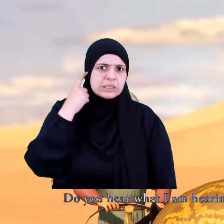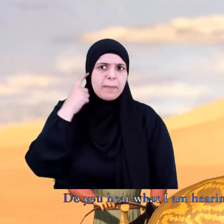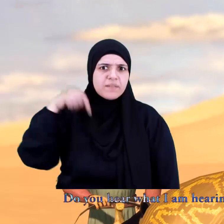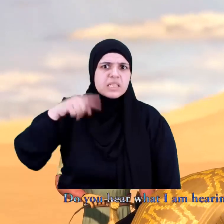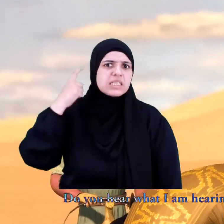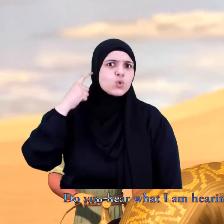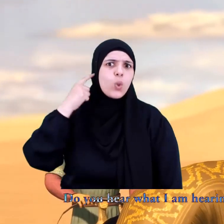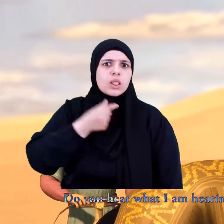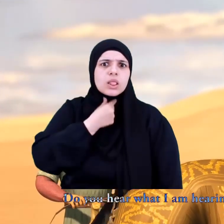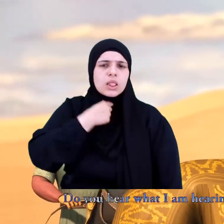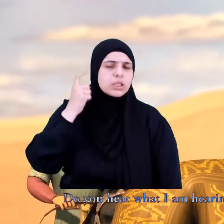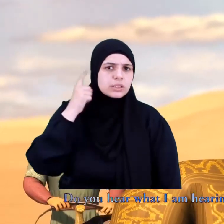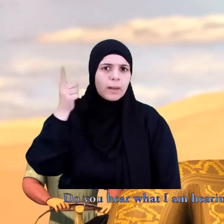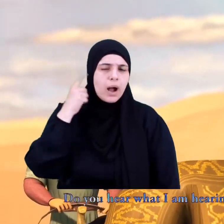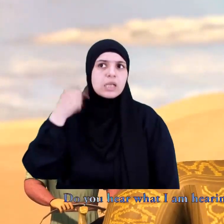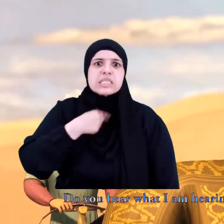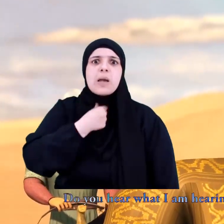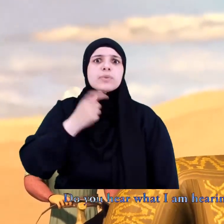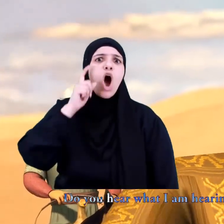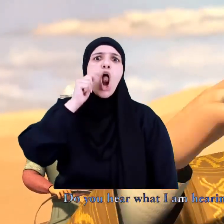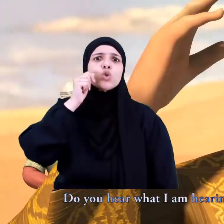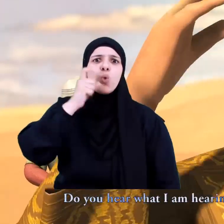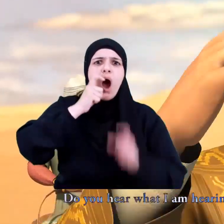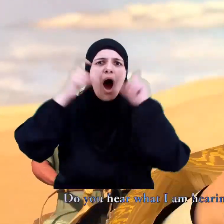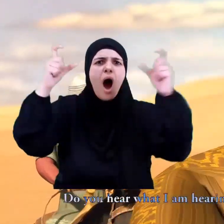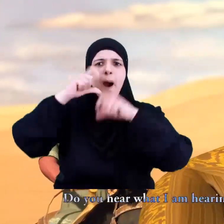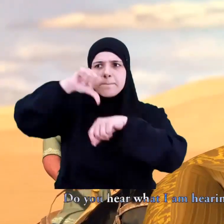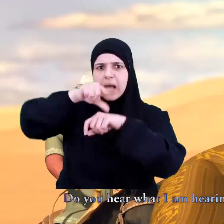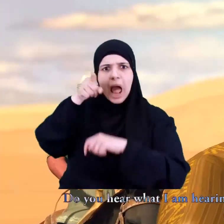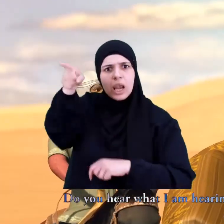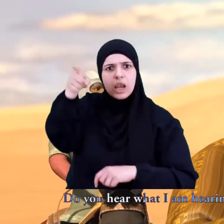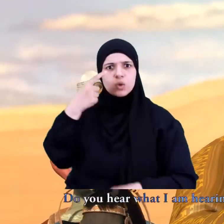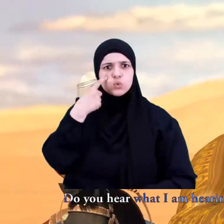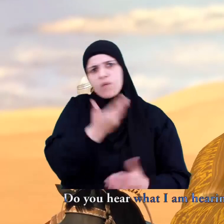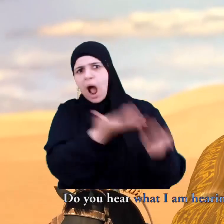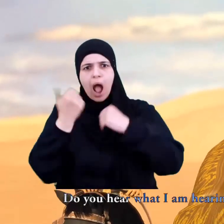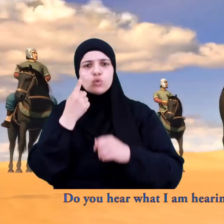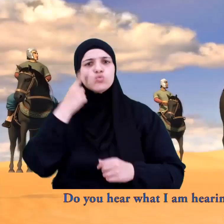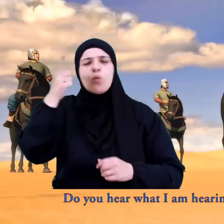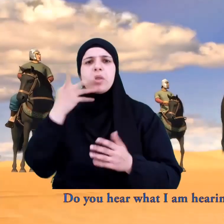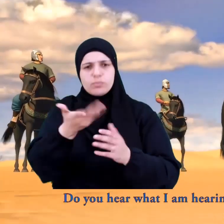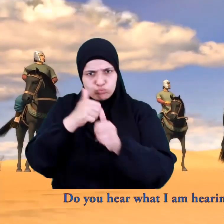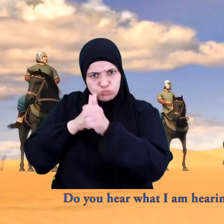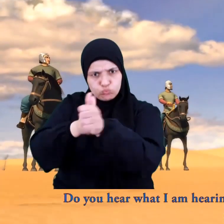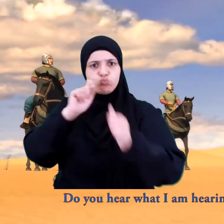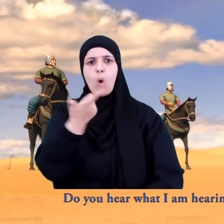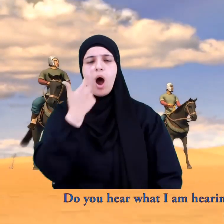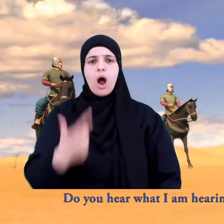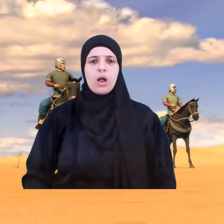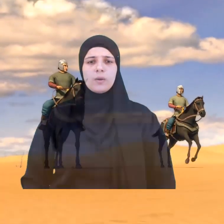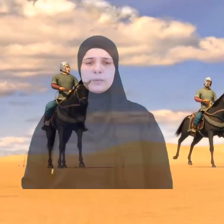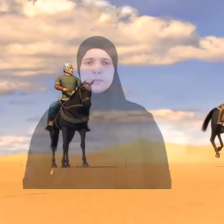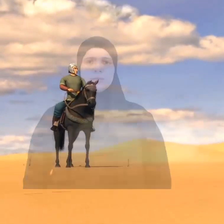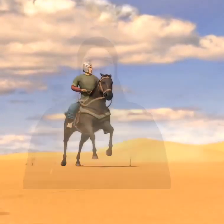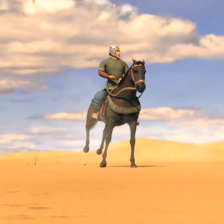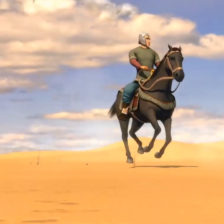هل تسمعون ما أسمع؟ إنه صراخ رجل يأتي من هذه الناحية. هيا اتبعوني.